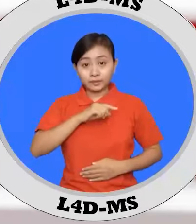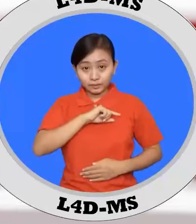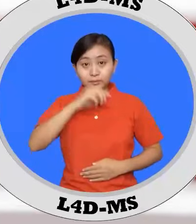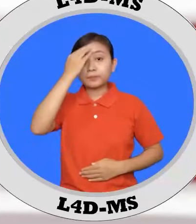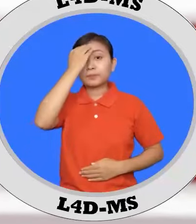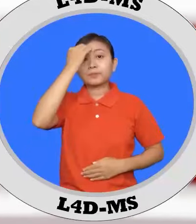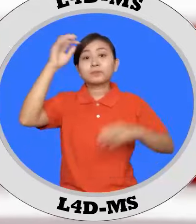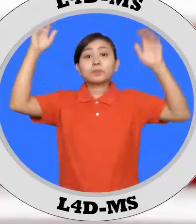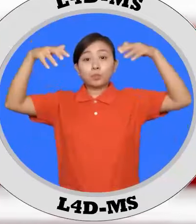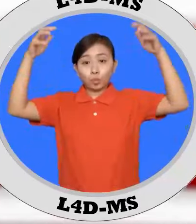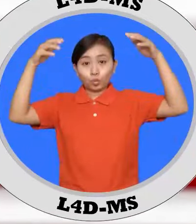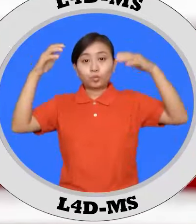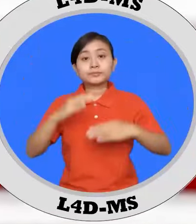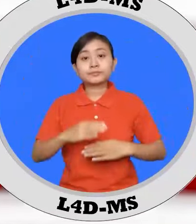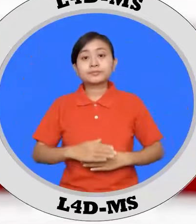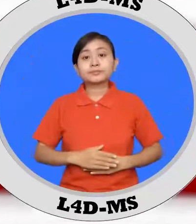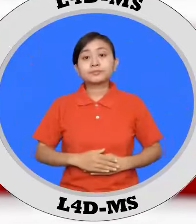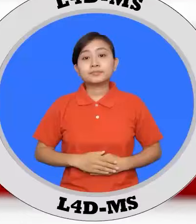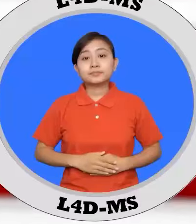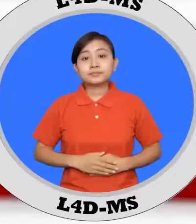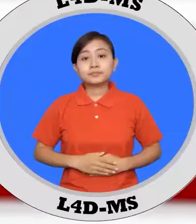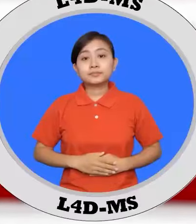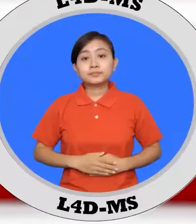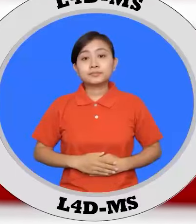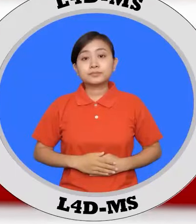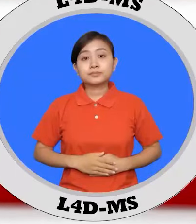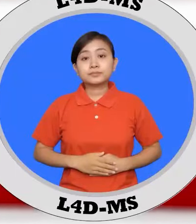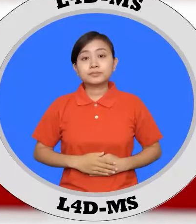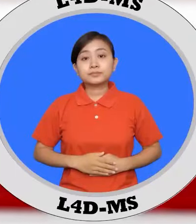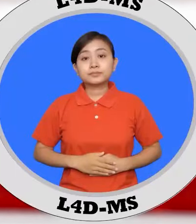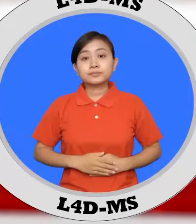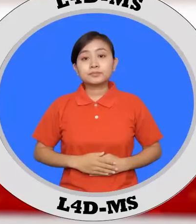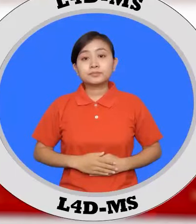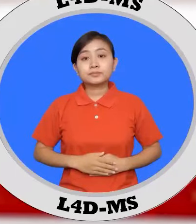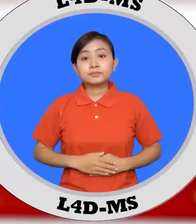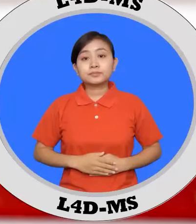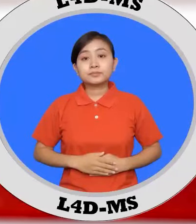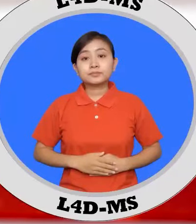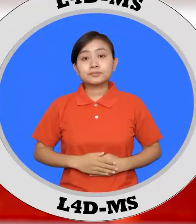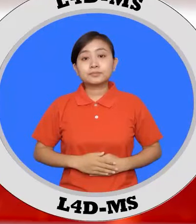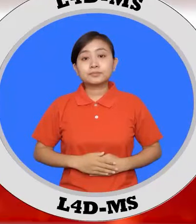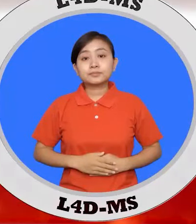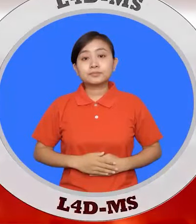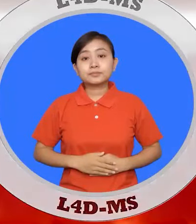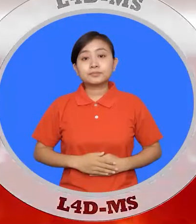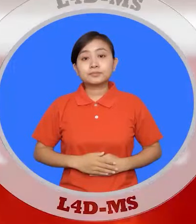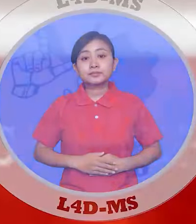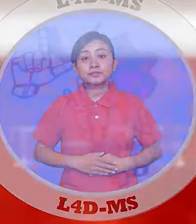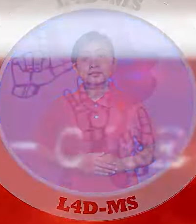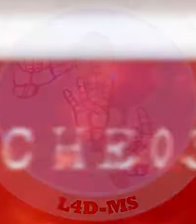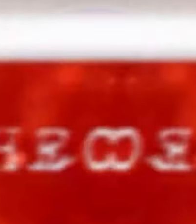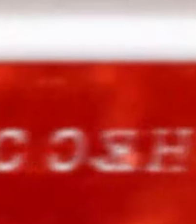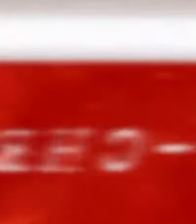ည်းလူမှုမီဒီယာတွေပေါ်မှာဖြန့်ထားတဲ့မဟုတ်မမှန်တဲ့အကြောင်းအရာများတွေကိုအချက်လက်တွေနဲ့အတူပြန်လည်ပြီးတော့အသေးသေးပြောပြသွားမှာပဲဖြစ်ပါတယ်